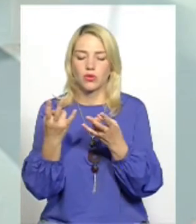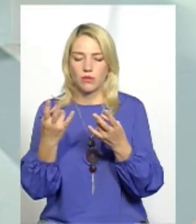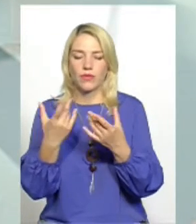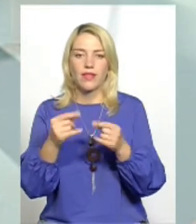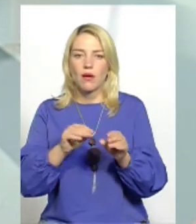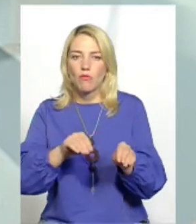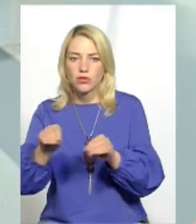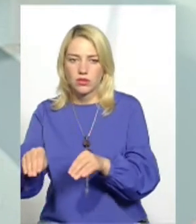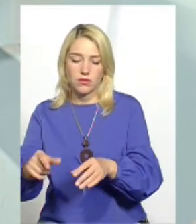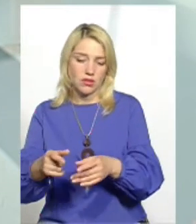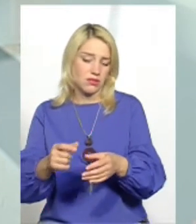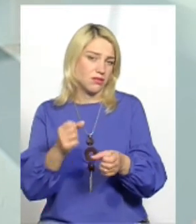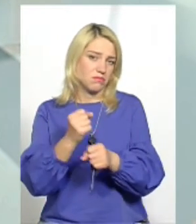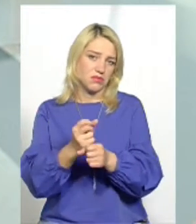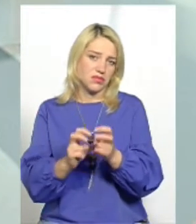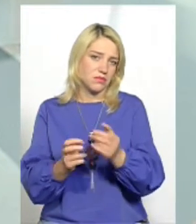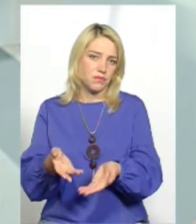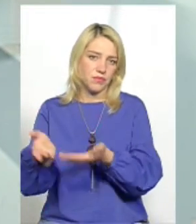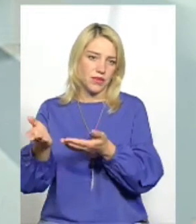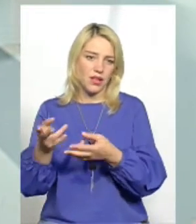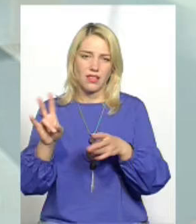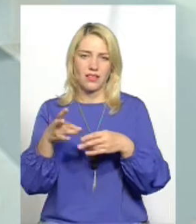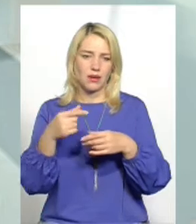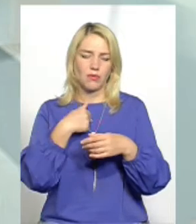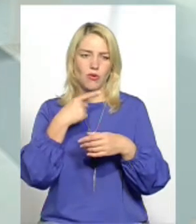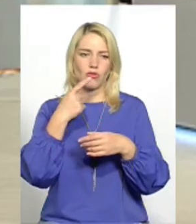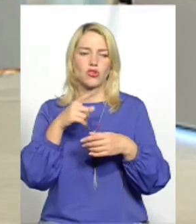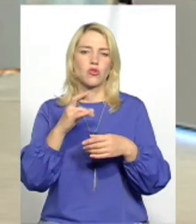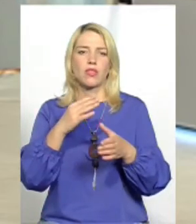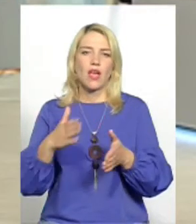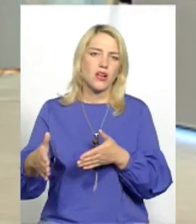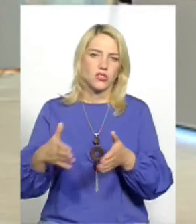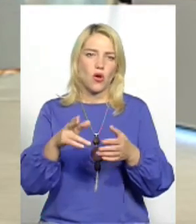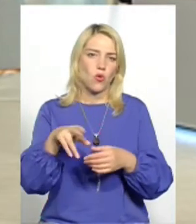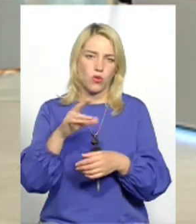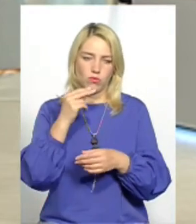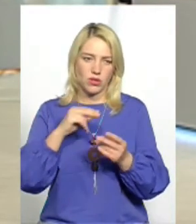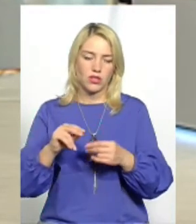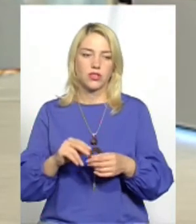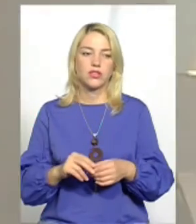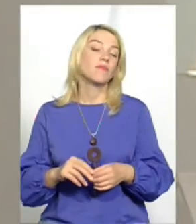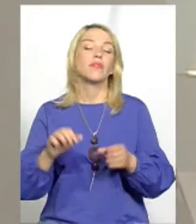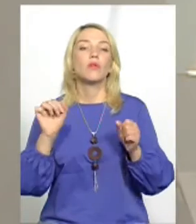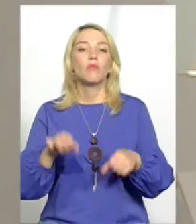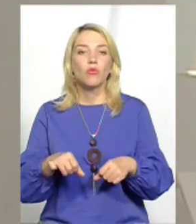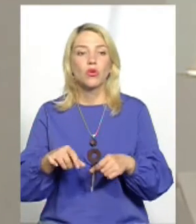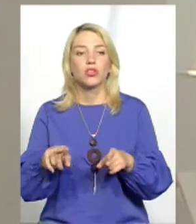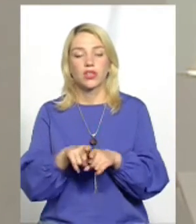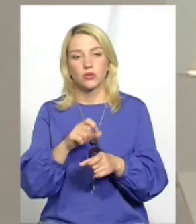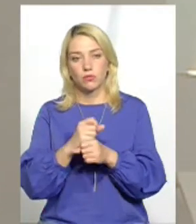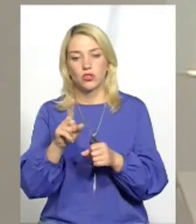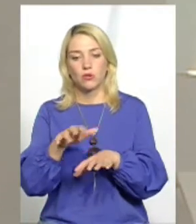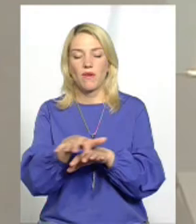розмістити. От, запускайте, і не треба розказувати нам, що ми на шляху там до покращення. Можна щось зробити так, щоб і